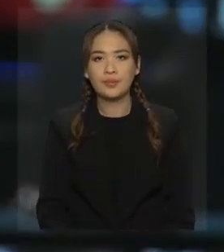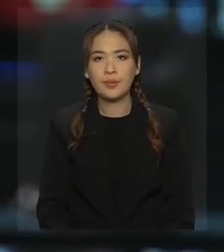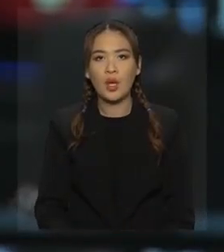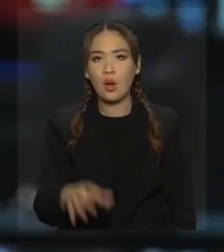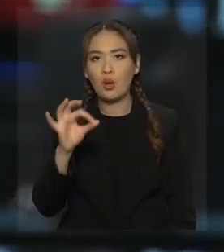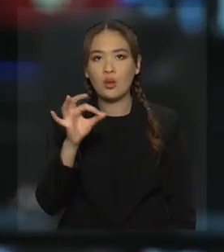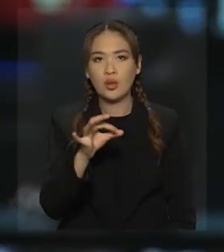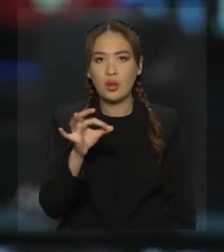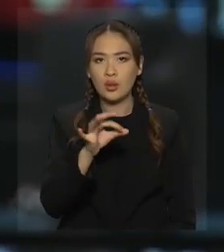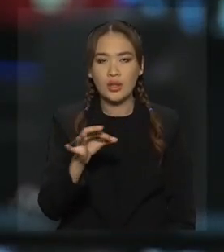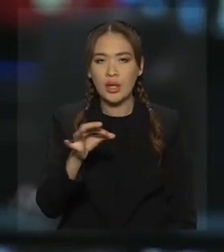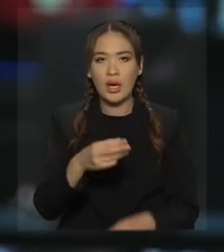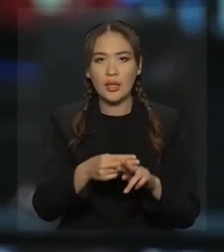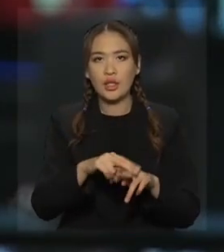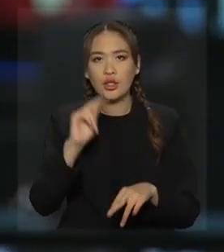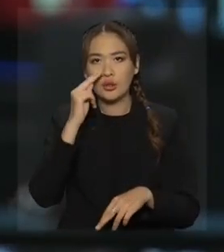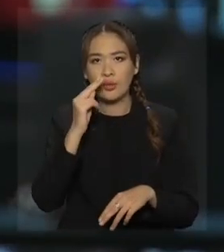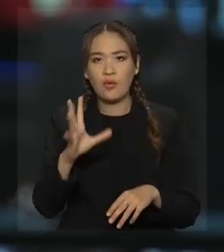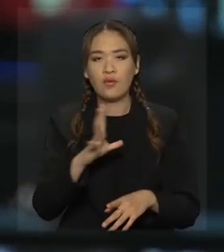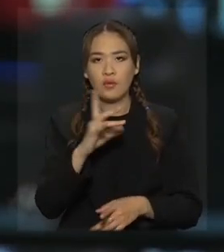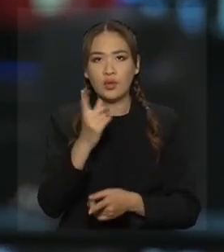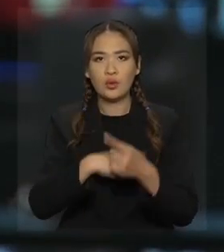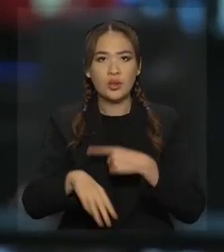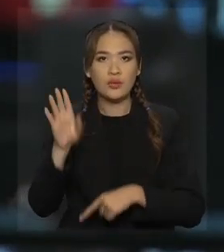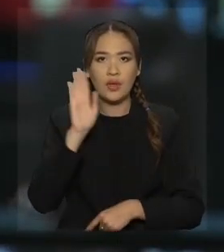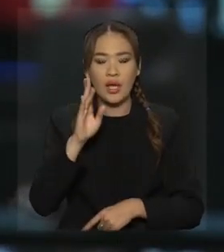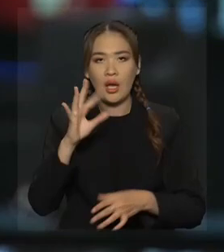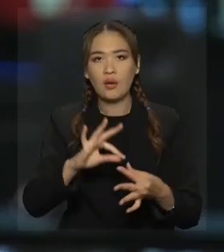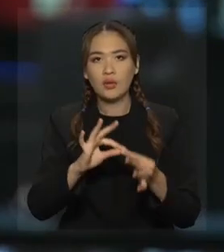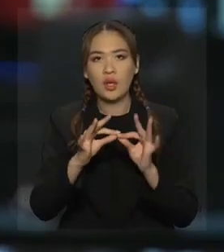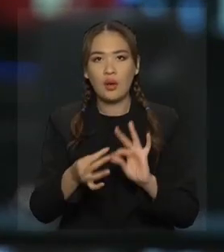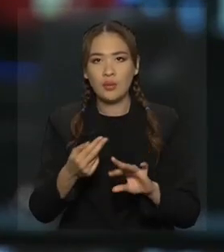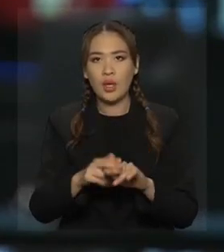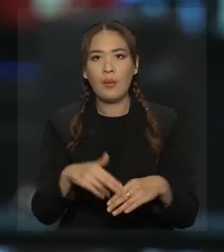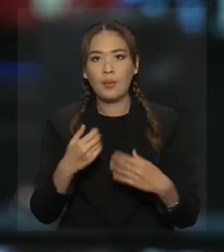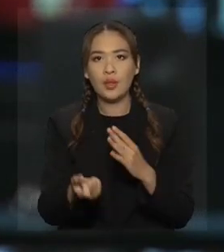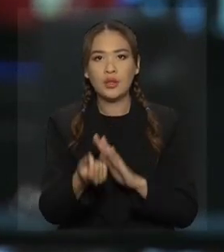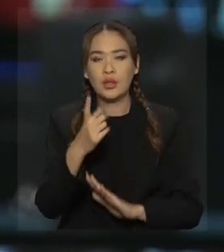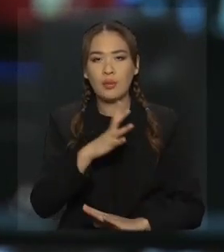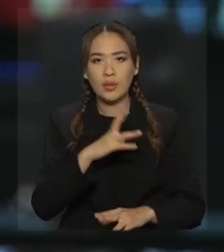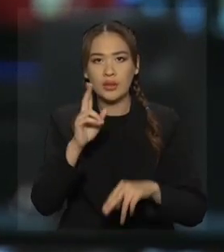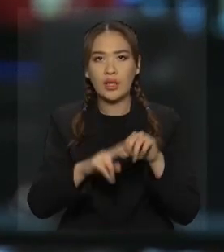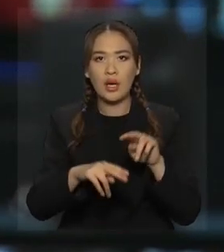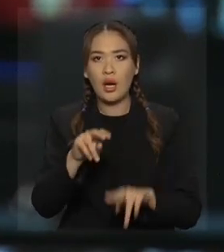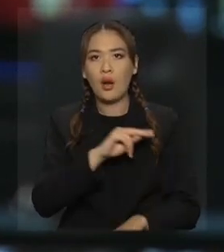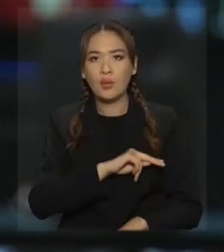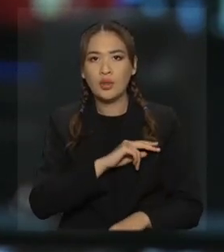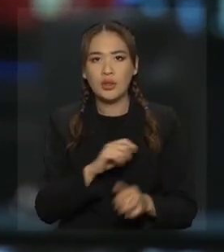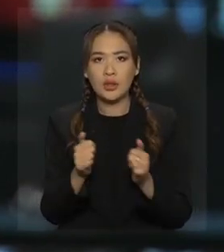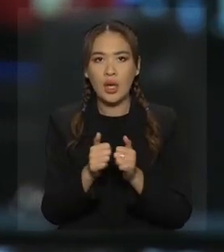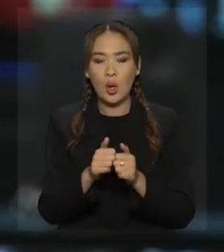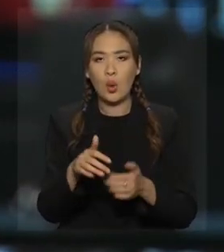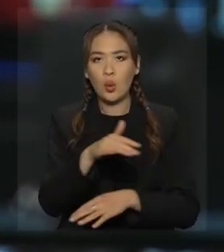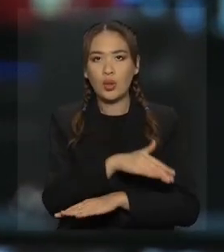В озеро дендропарка Шымкента вернулась вода. Как выяснилось, обмеление происходило из-за строительных работ на соседних